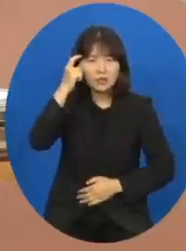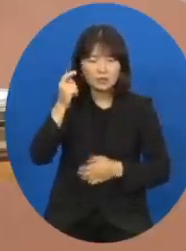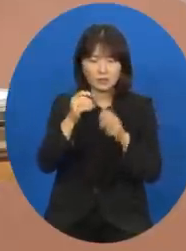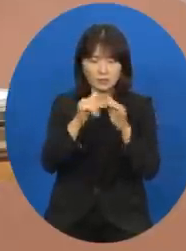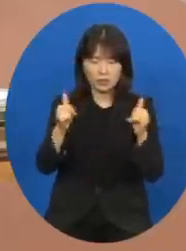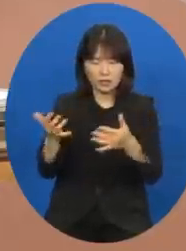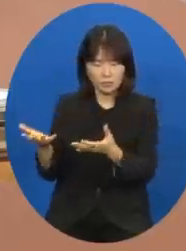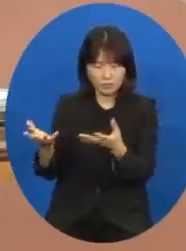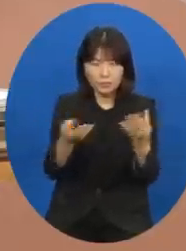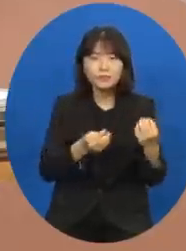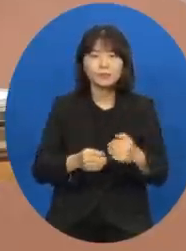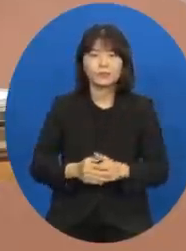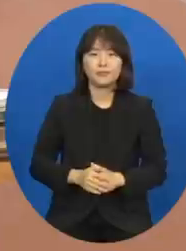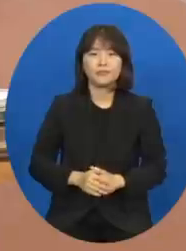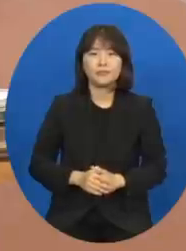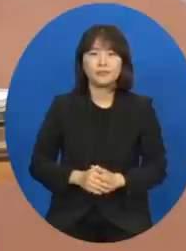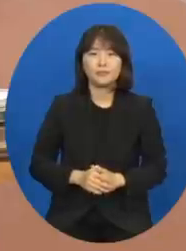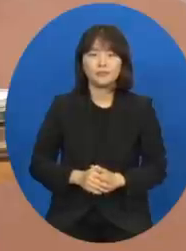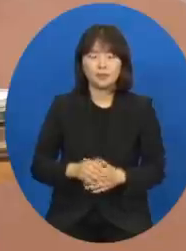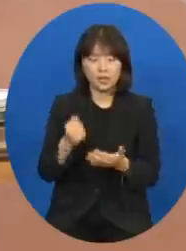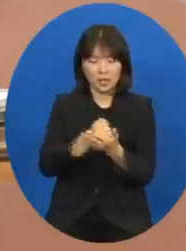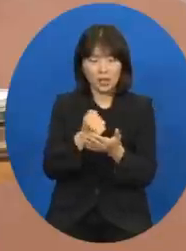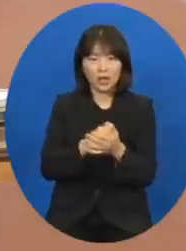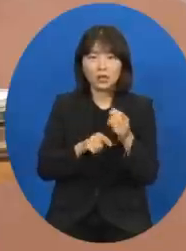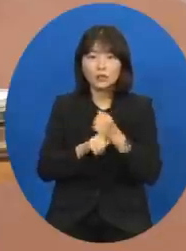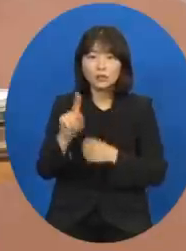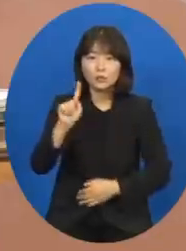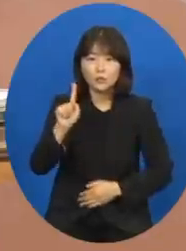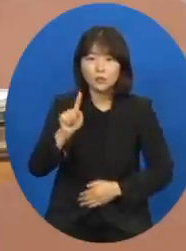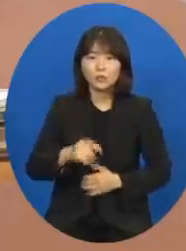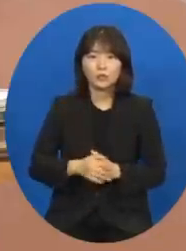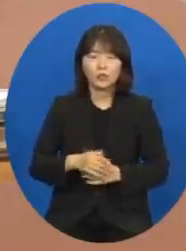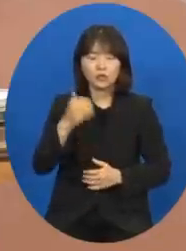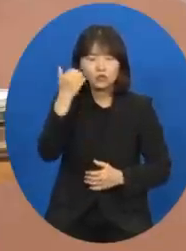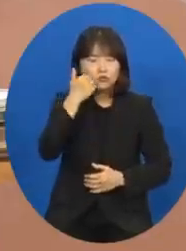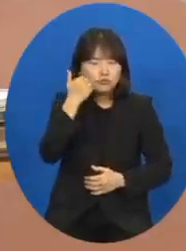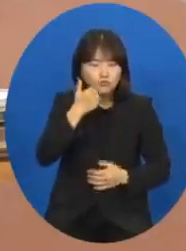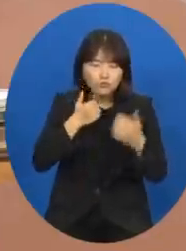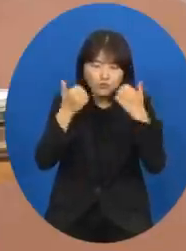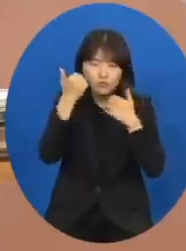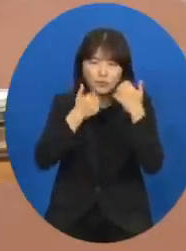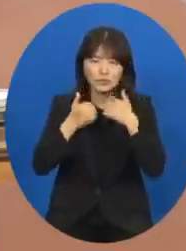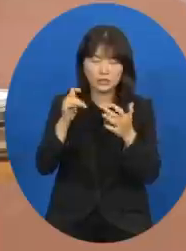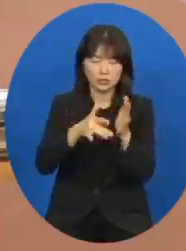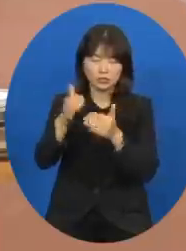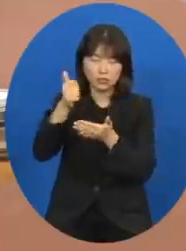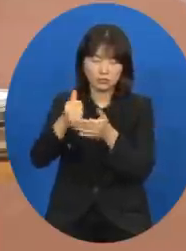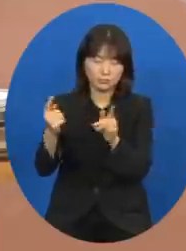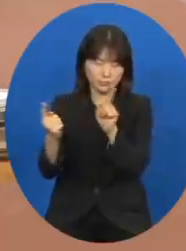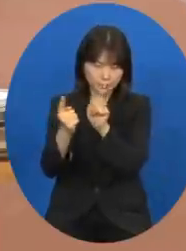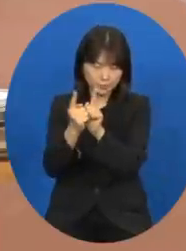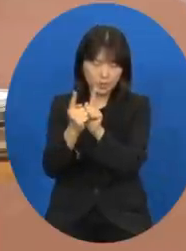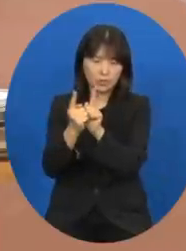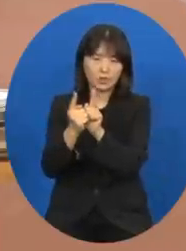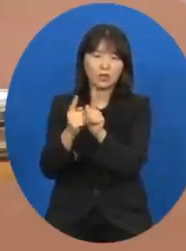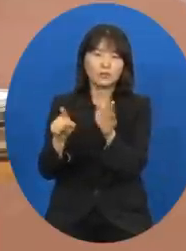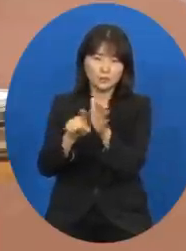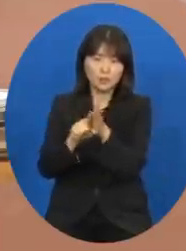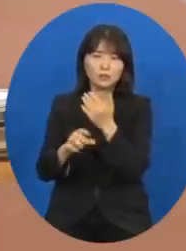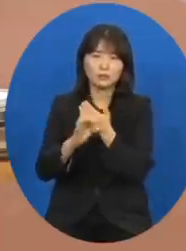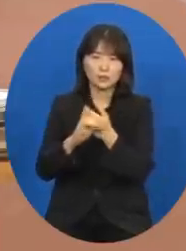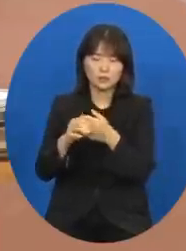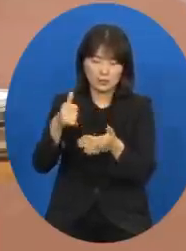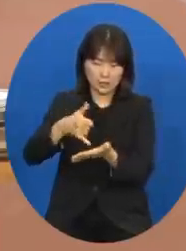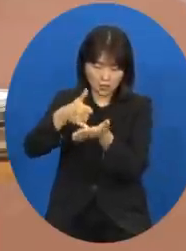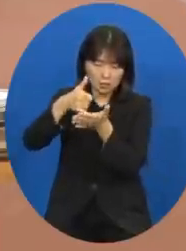상당히 많습니다. 그게 안타까운 이유는 누구든지 예수님을 믿으면 예수님을 인격적으로